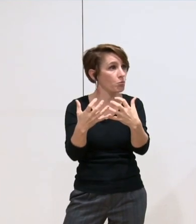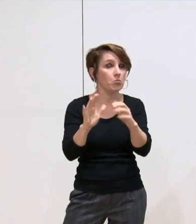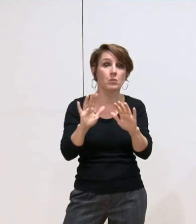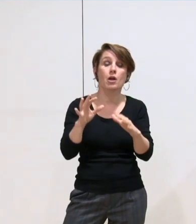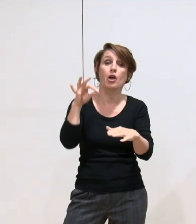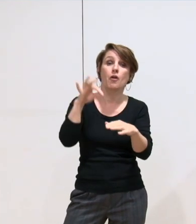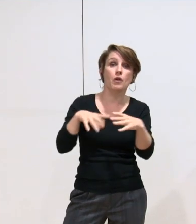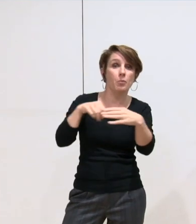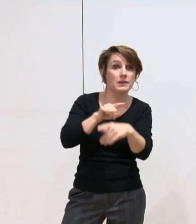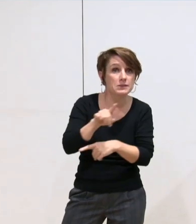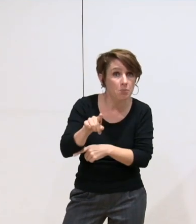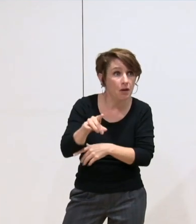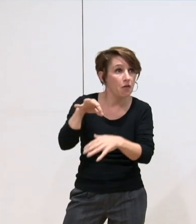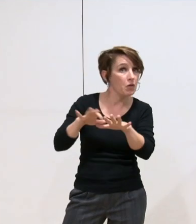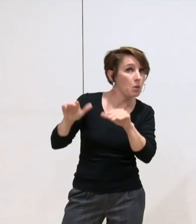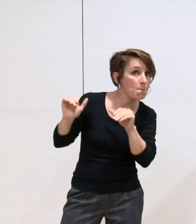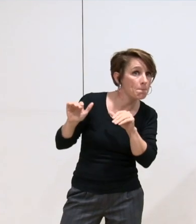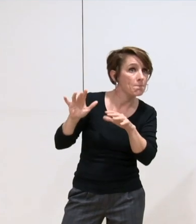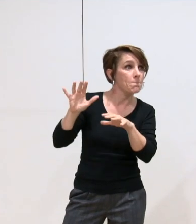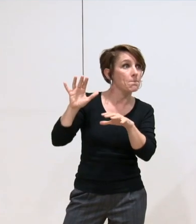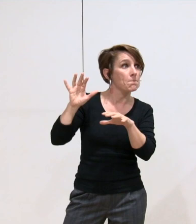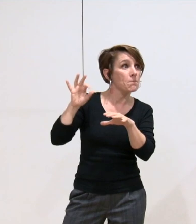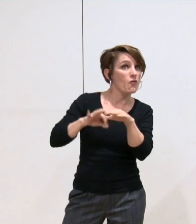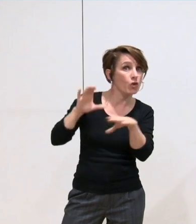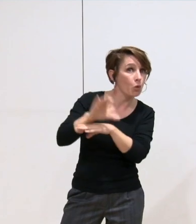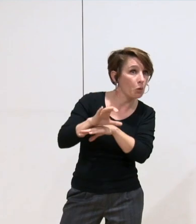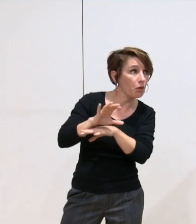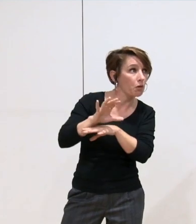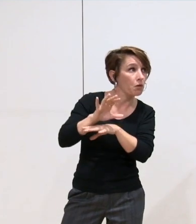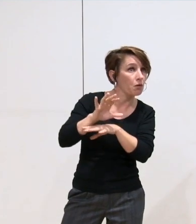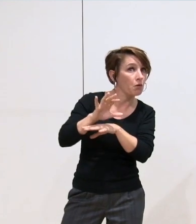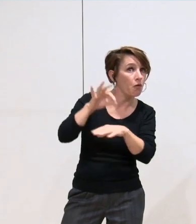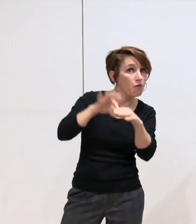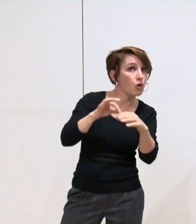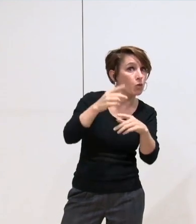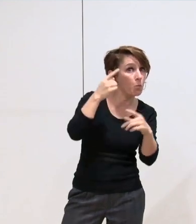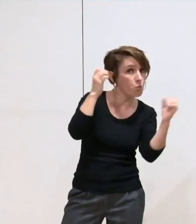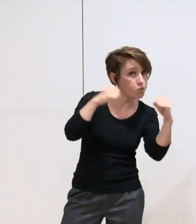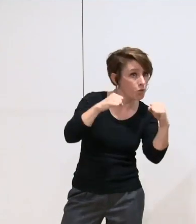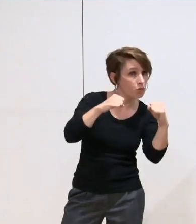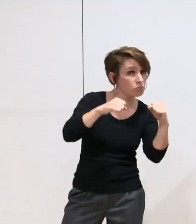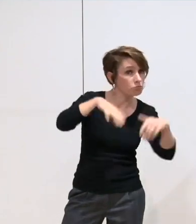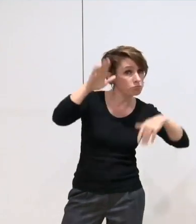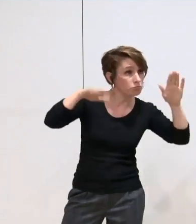part au vote? Qui s'abstient? Qui vote contre? Qui vote pour?